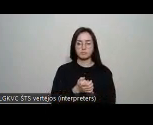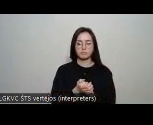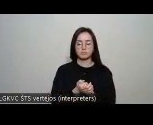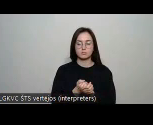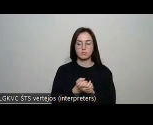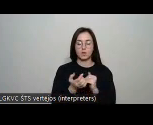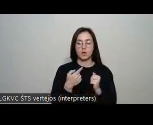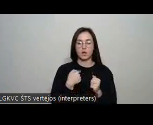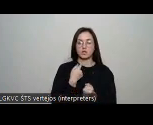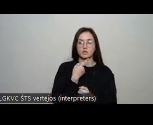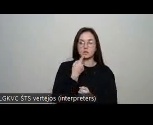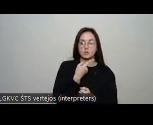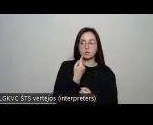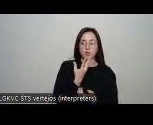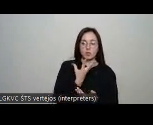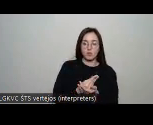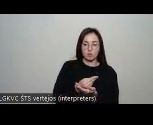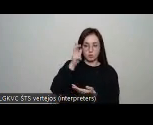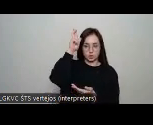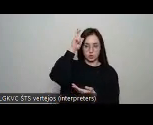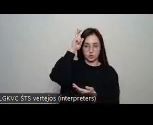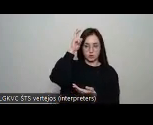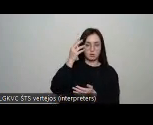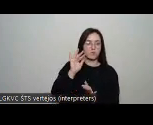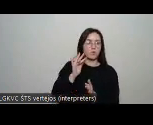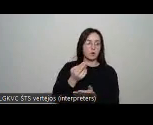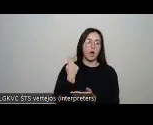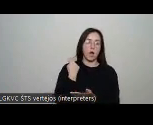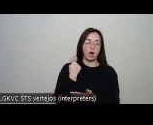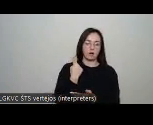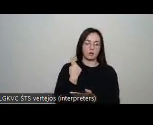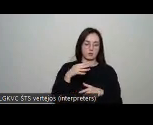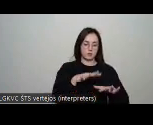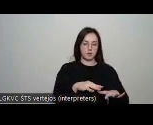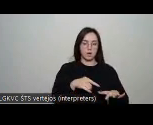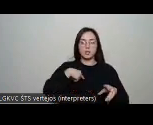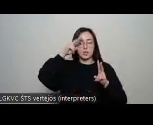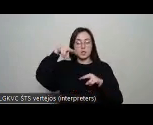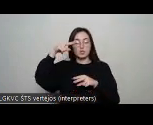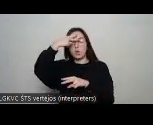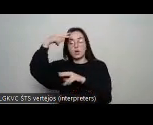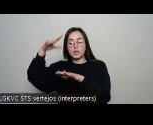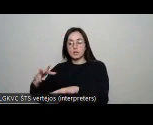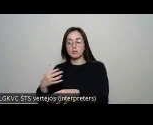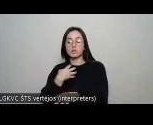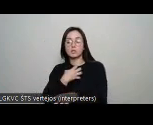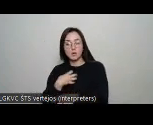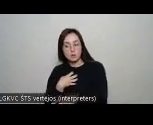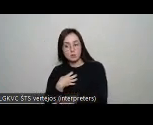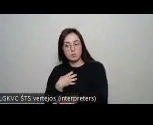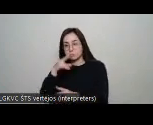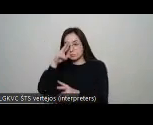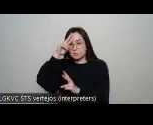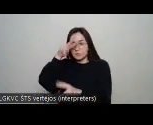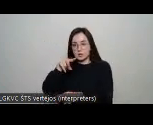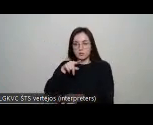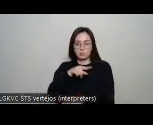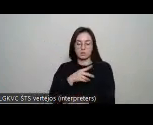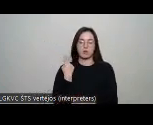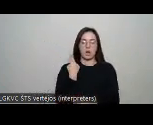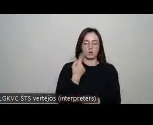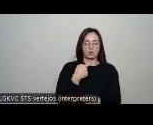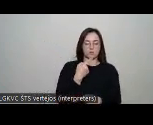Kai aš sakau mūsų šalis, tai aš turiu menį Angliją. Nežinau, ar tai aktualu ir jūsų šaliai, bet mūsų šalyje tikrai tam